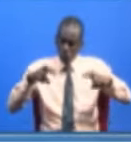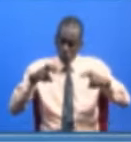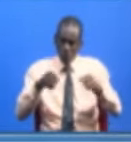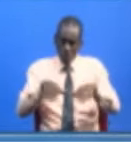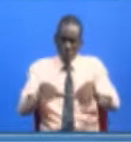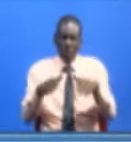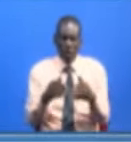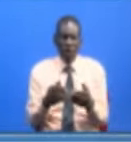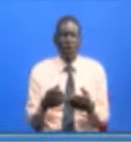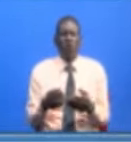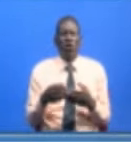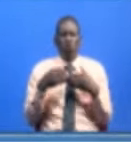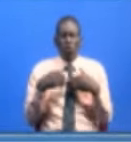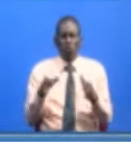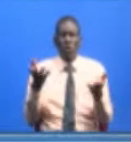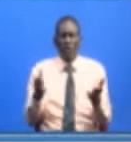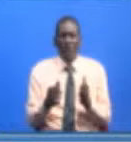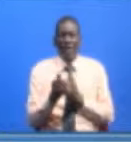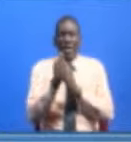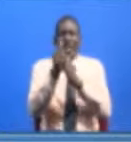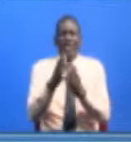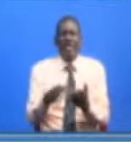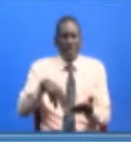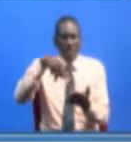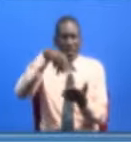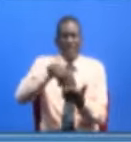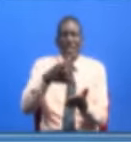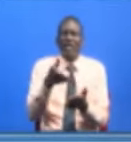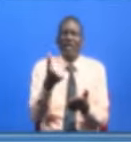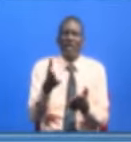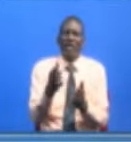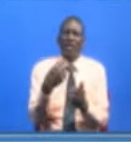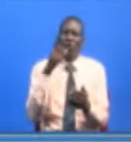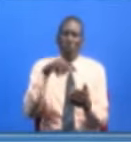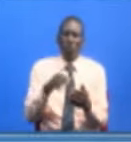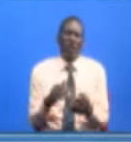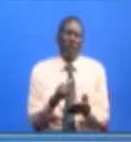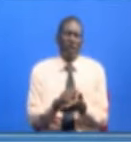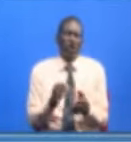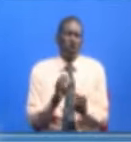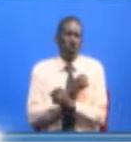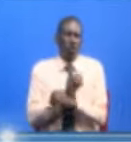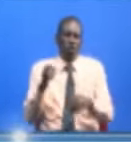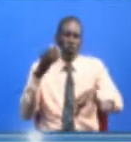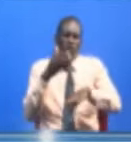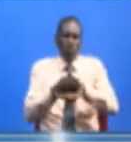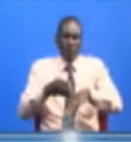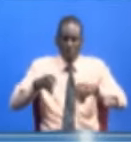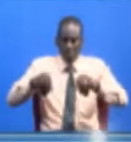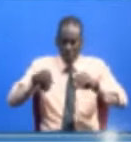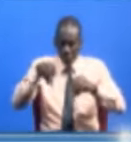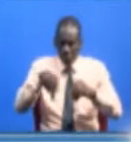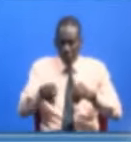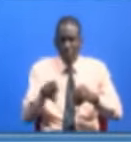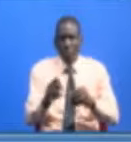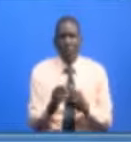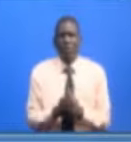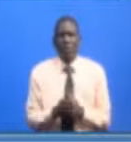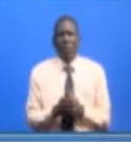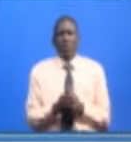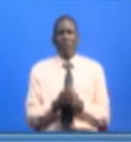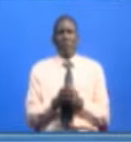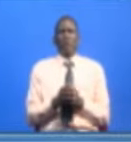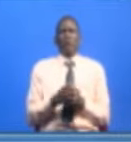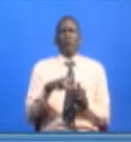karne. Viongozi nao wamepanda jukwani kudai kukana kilichothibitishwa na asasi za kutegemewa kama KEBS